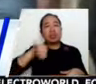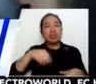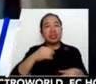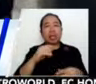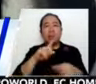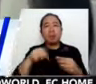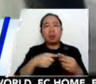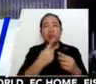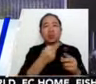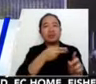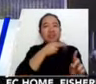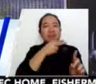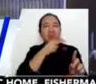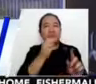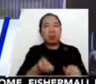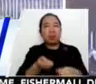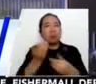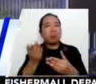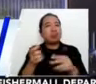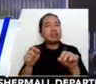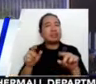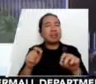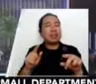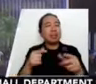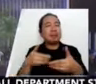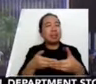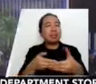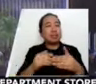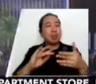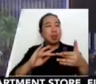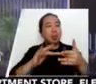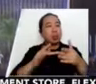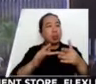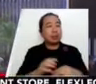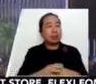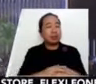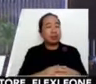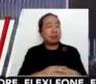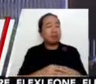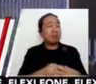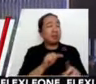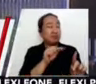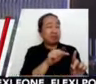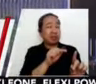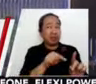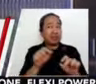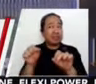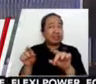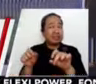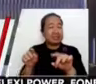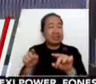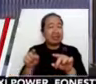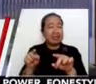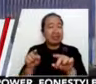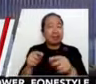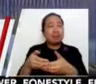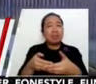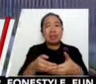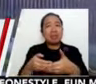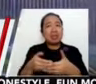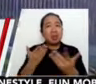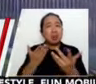bagong panganak na sanggol. Siya ay nag-aalok sa Facebook to sell a baby. Yung baby